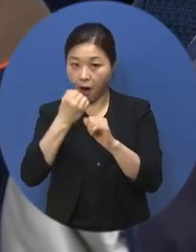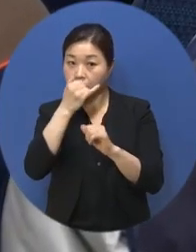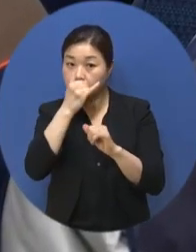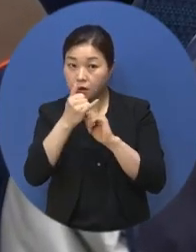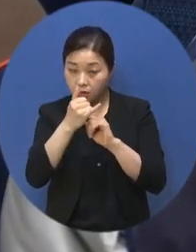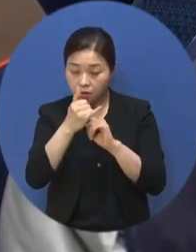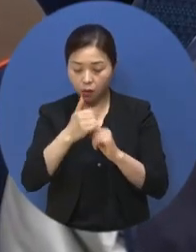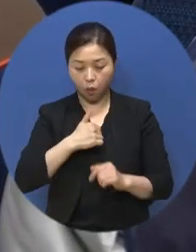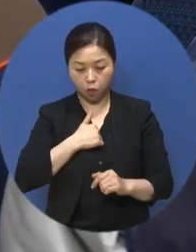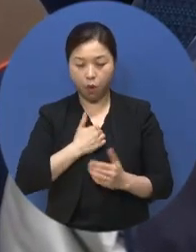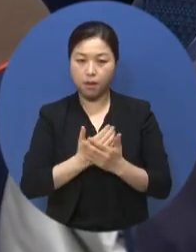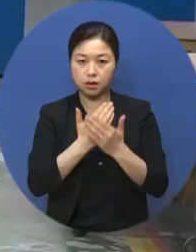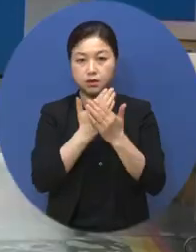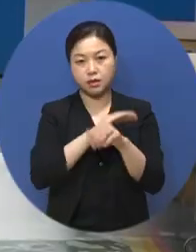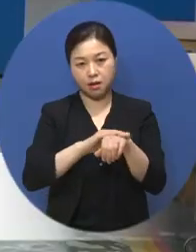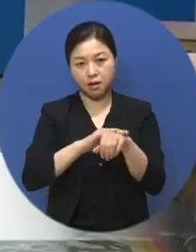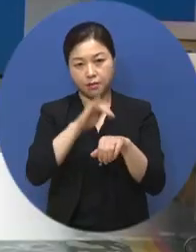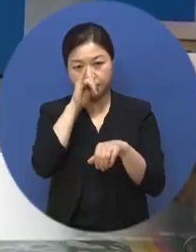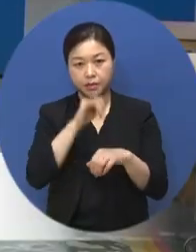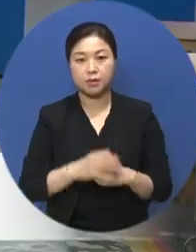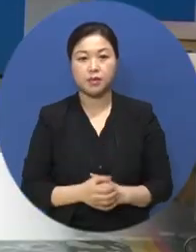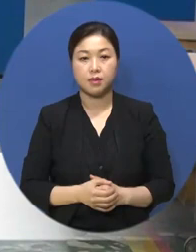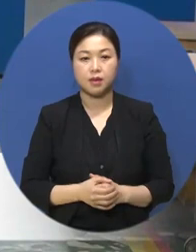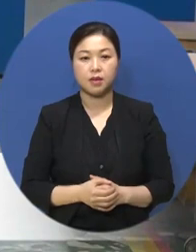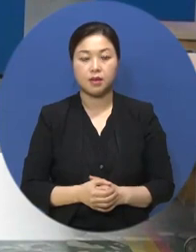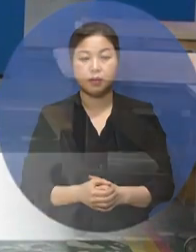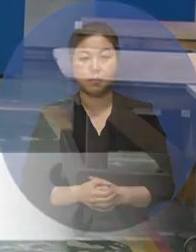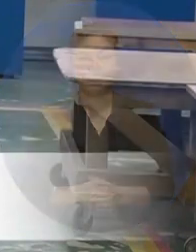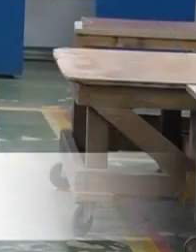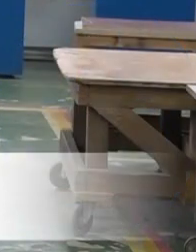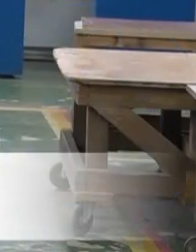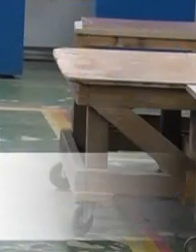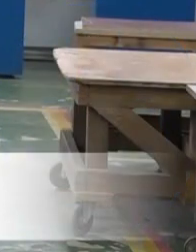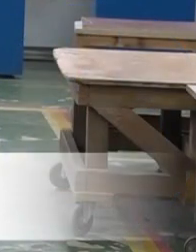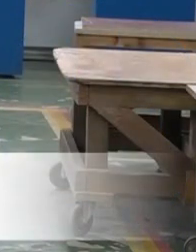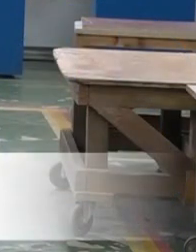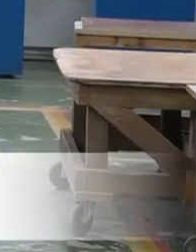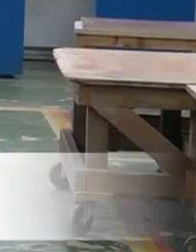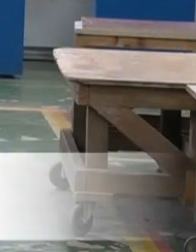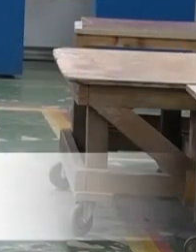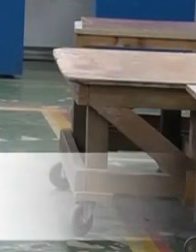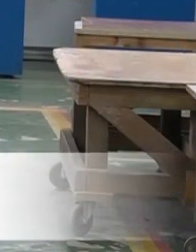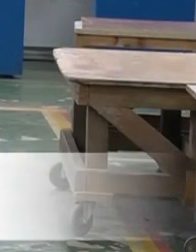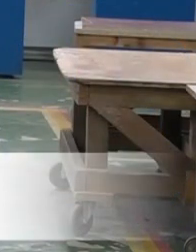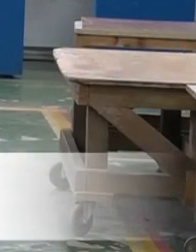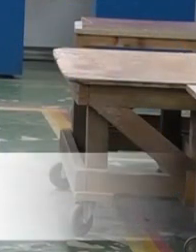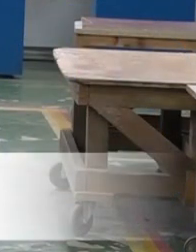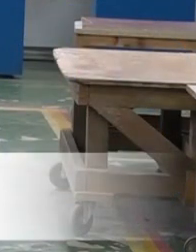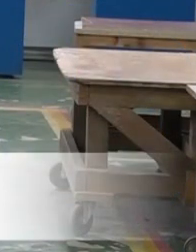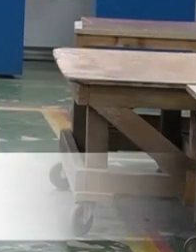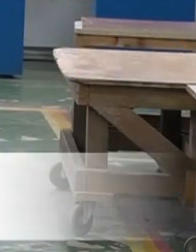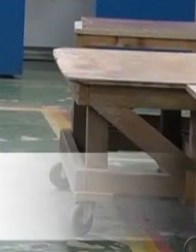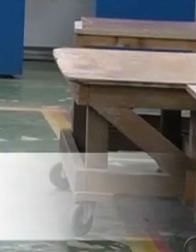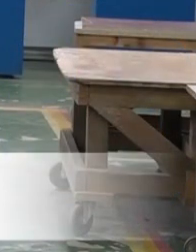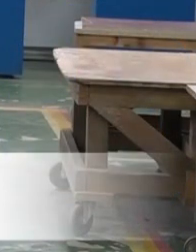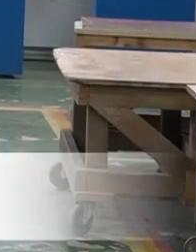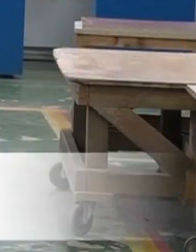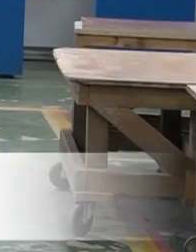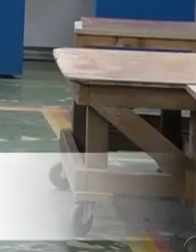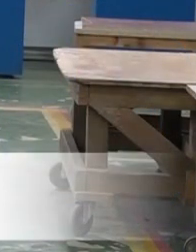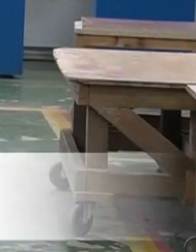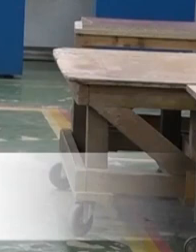기업으로 성장했습니다. 사람들하고 함께 서로서로 어울리면서 일을 하고 마음을 합쳐서 일을